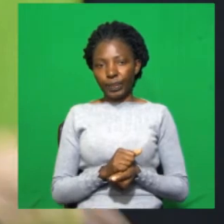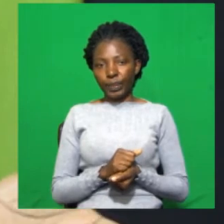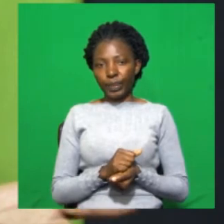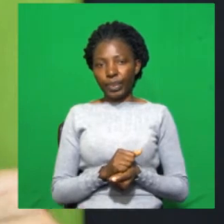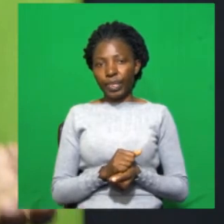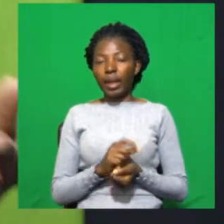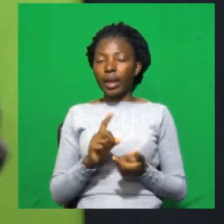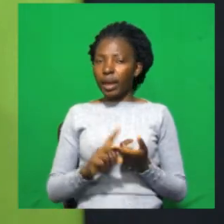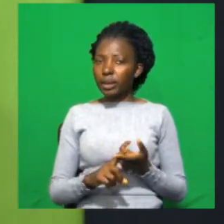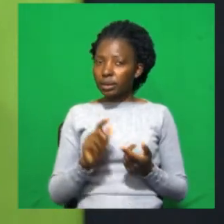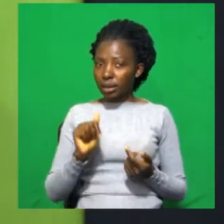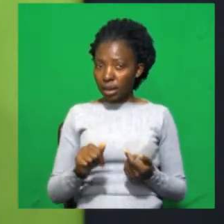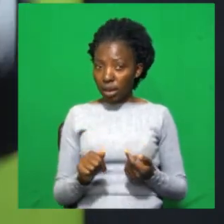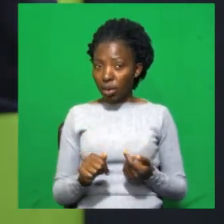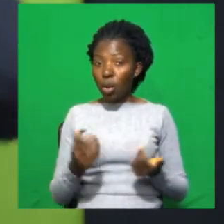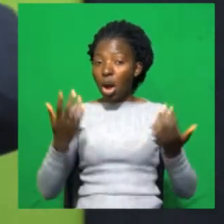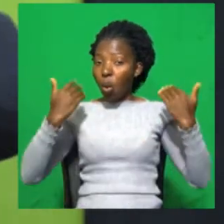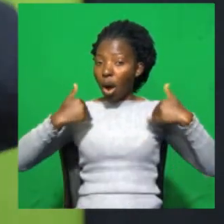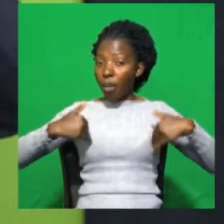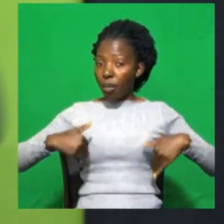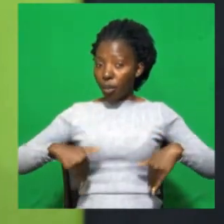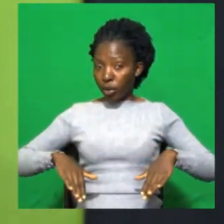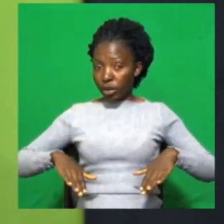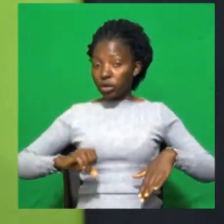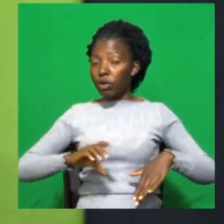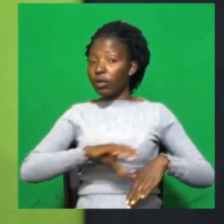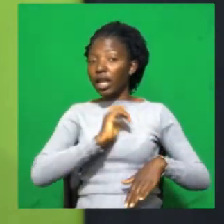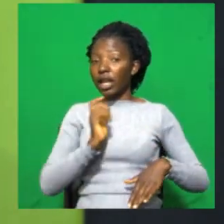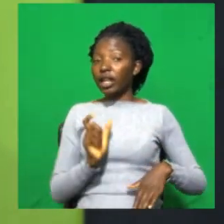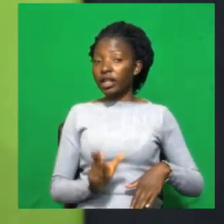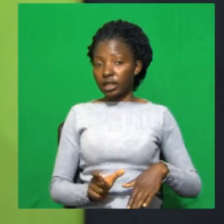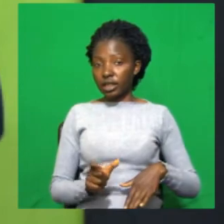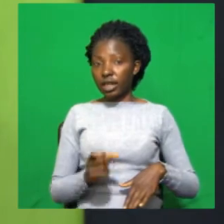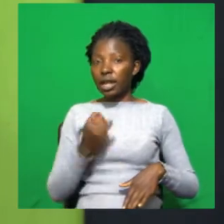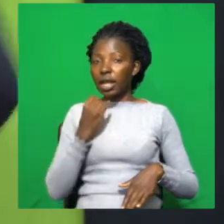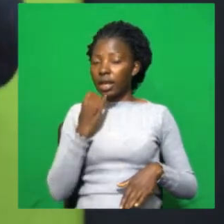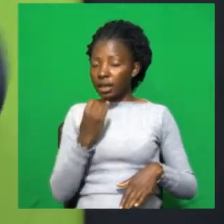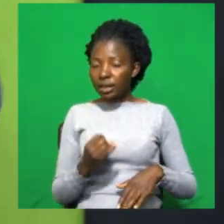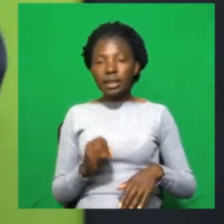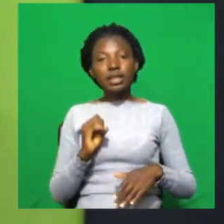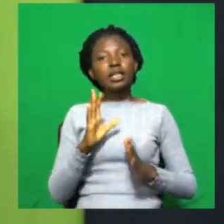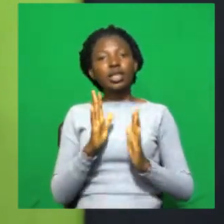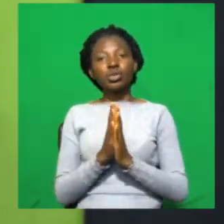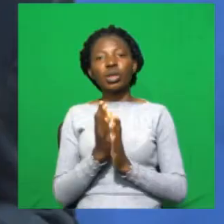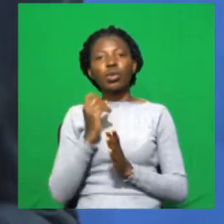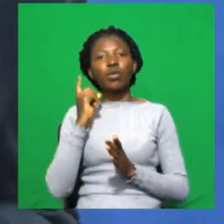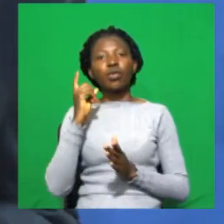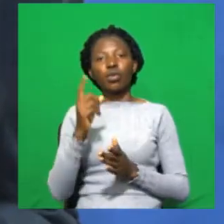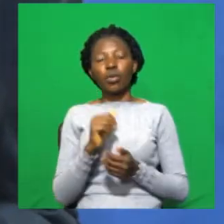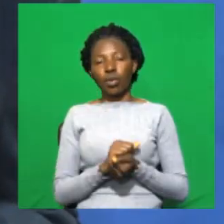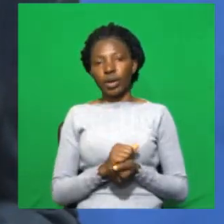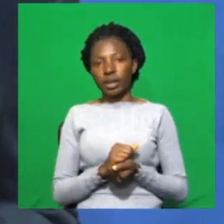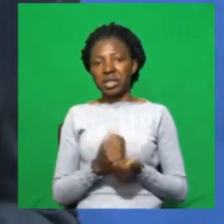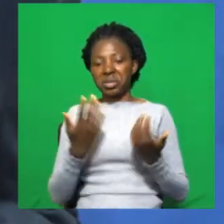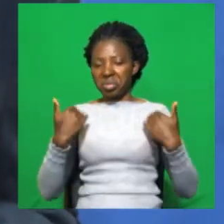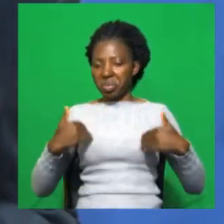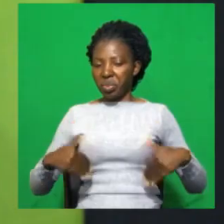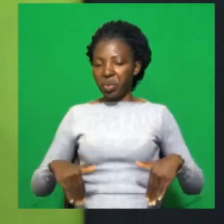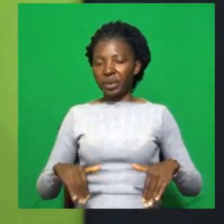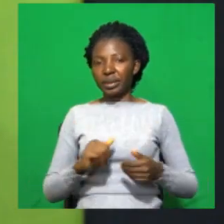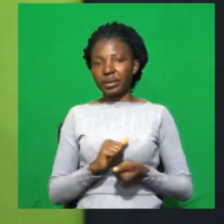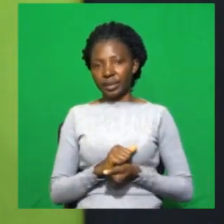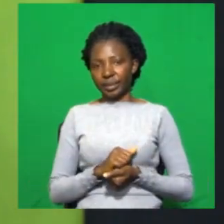Imwe iri kurehwa apa muviri wemuKristu unotorwa setemberi yaMwari, bhodhi